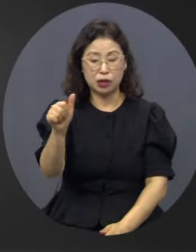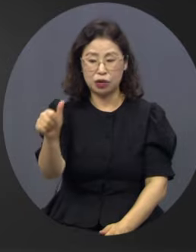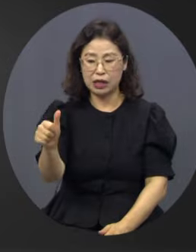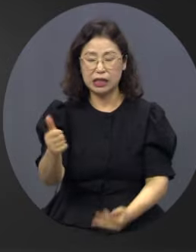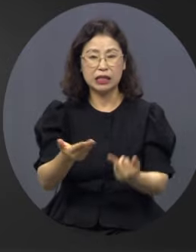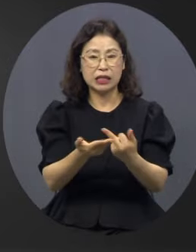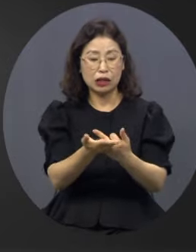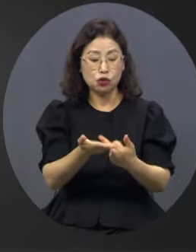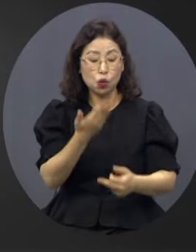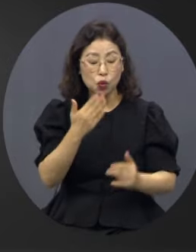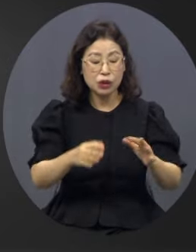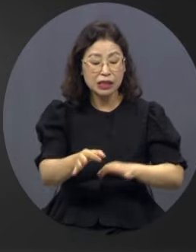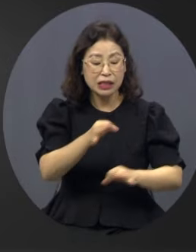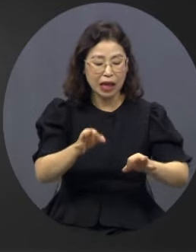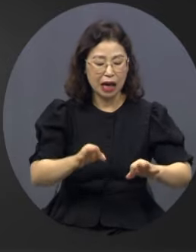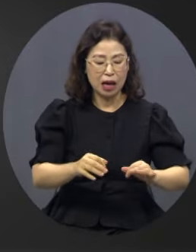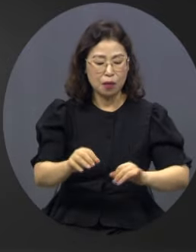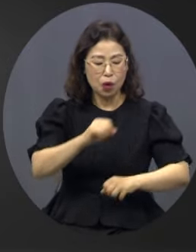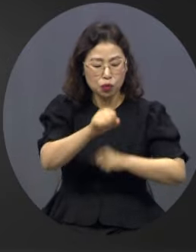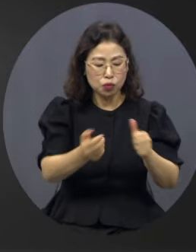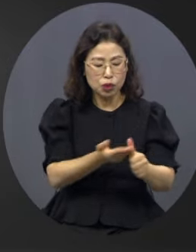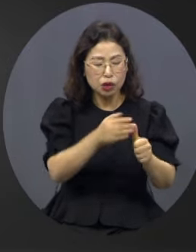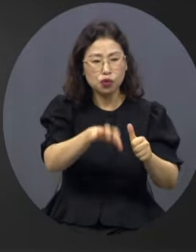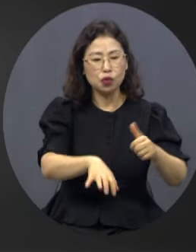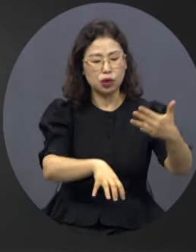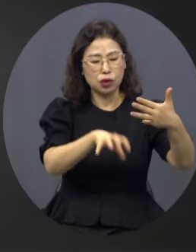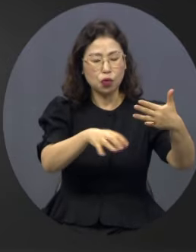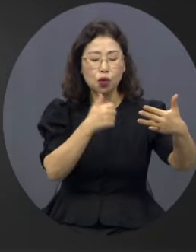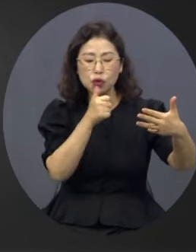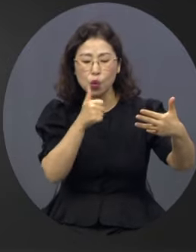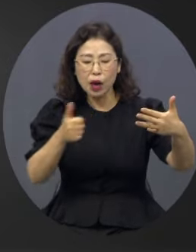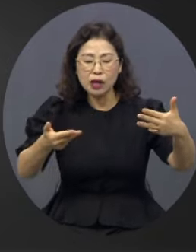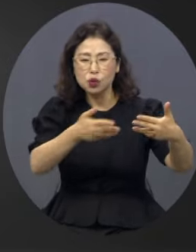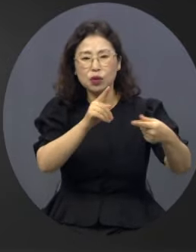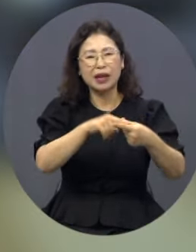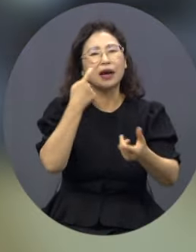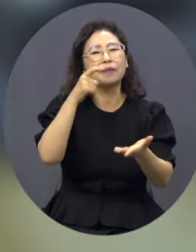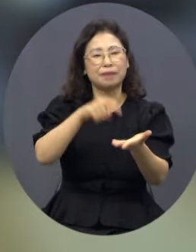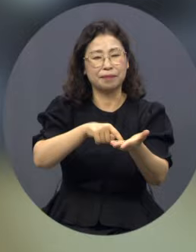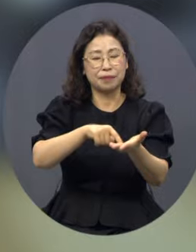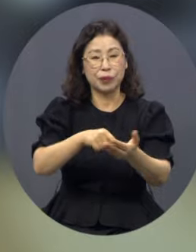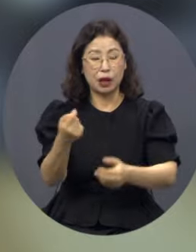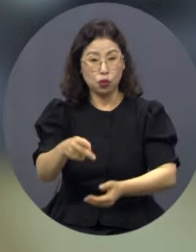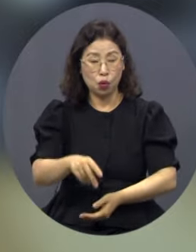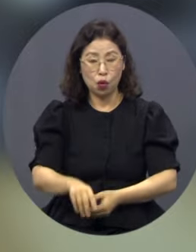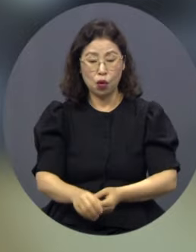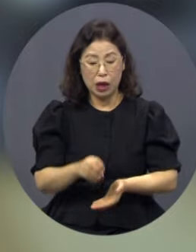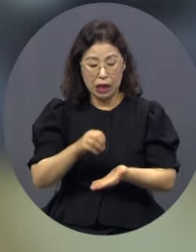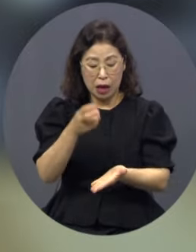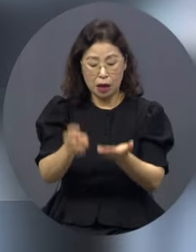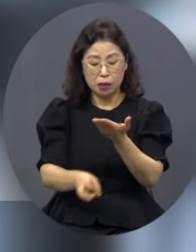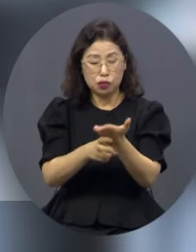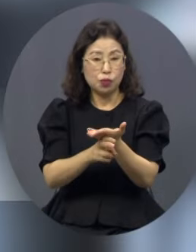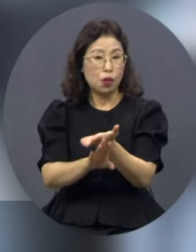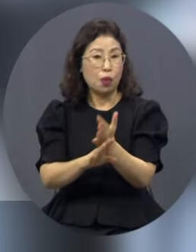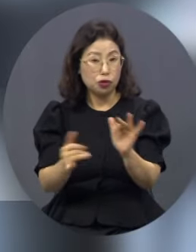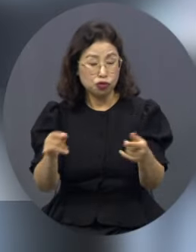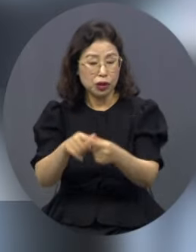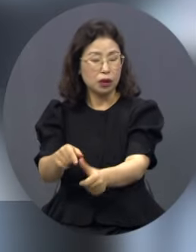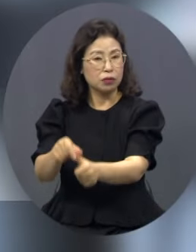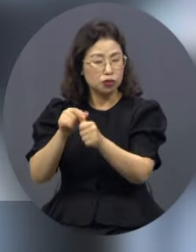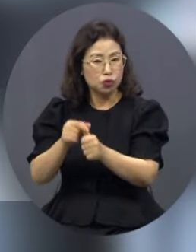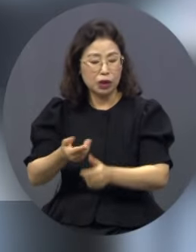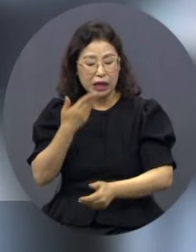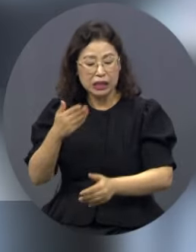제주에 있는 식당과 농장 등 여덟 곳에 소개했다 검거됐습니다 또 미등록 외국인인 걸 알면서도 이들을 고용한